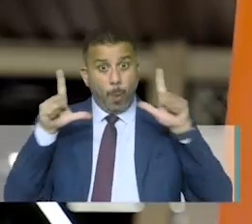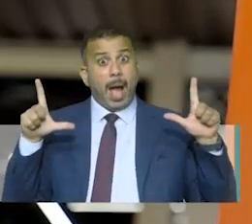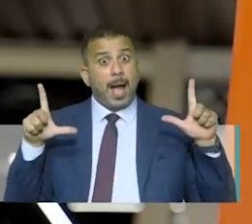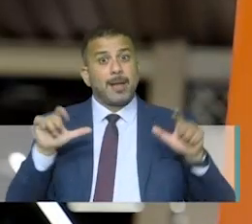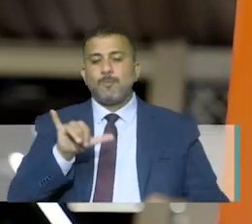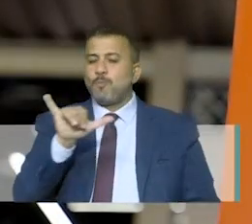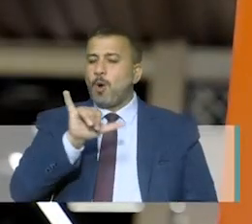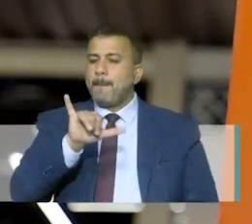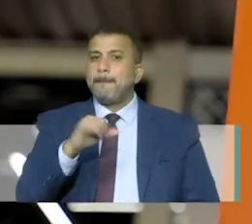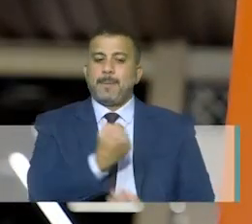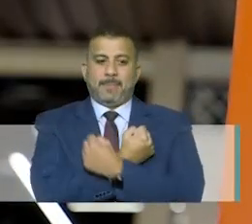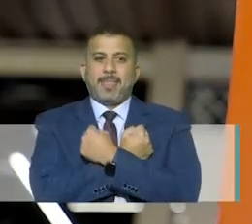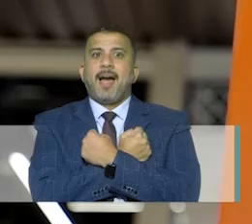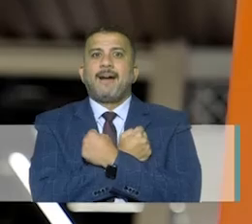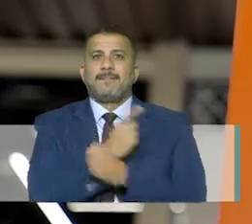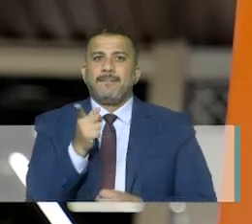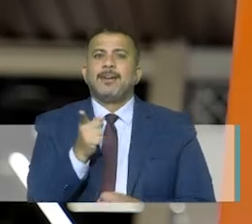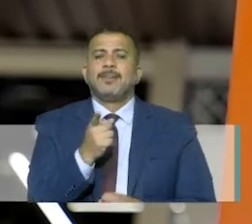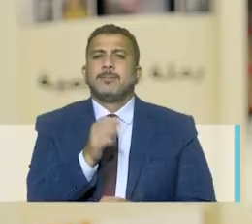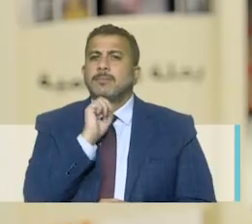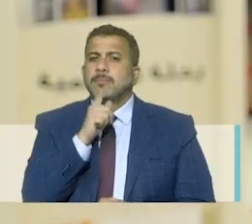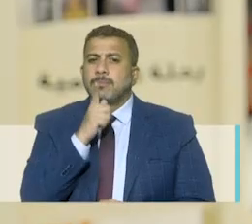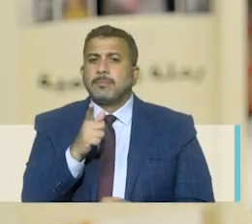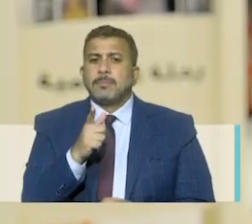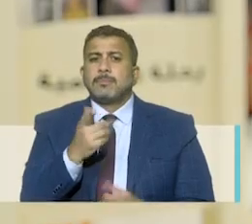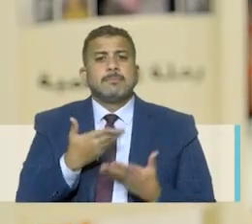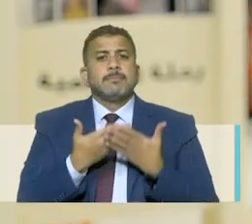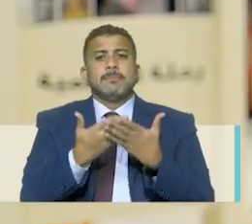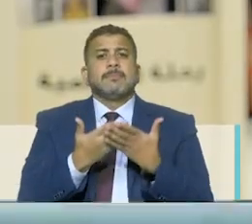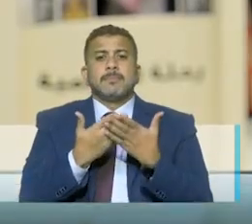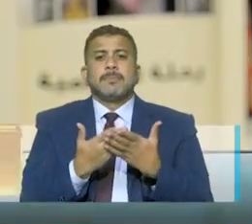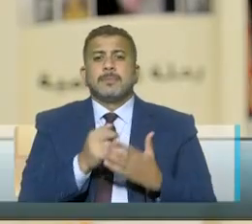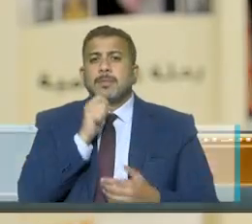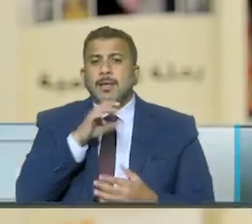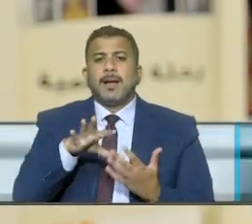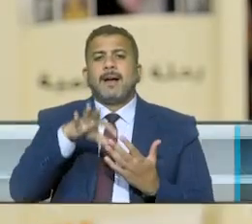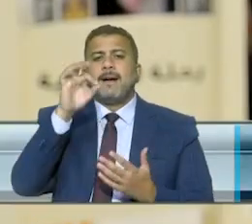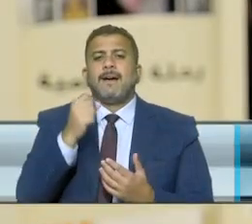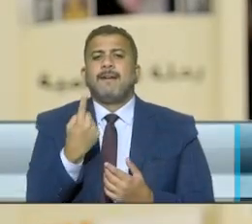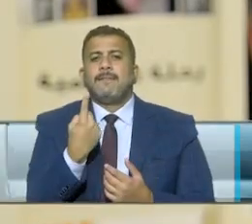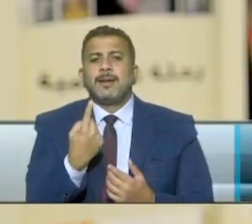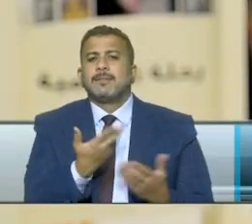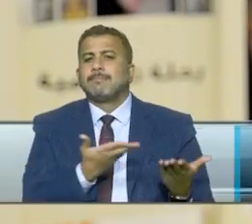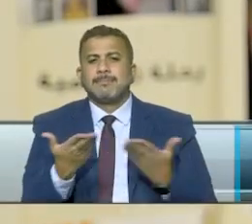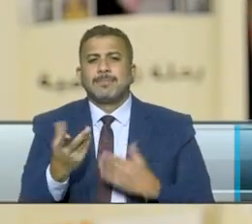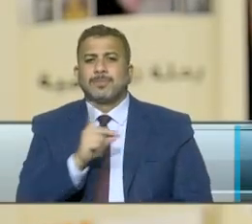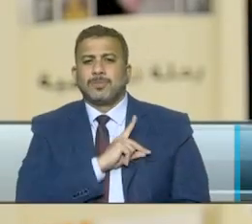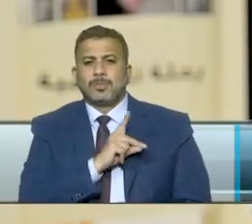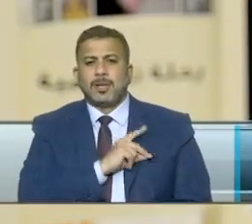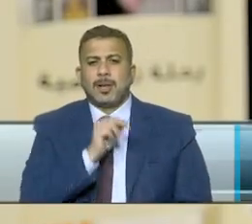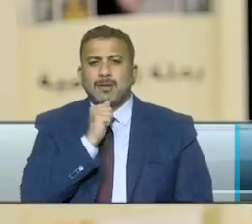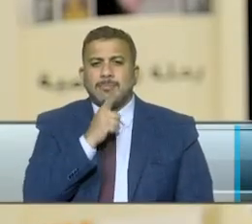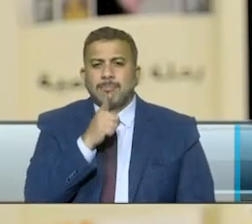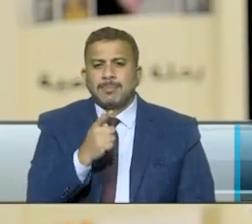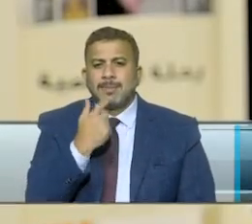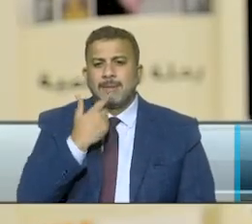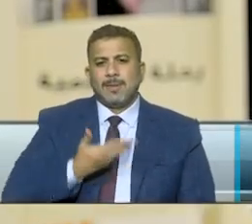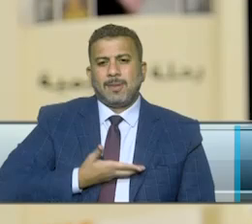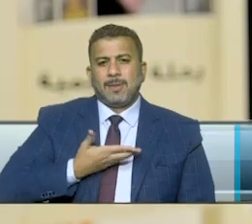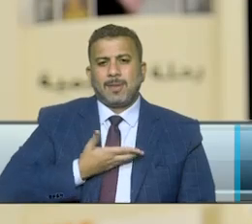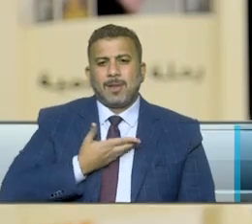بأهمية المتاحف. هذه المنصة تقدم تجربة فريدة للزوار من الطلبة من مختلف الفئات